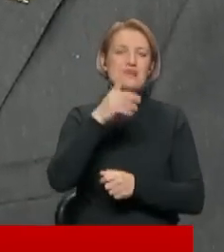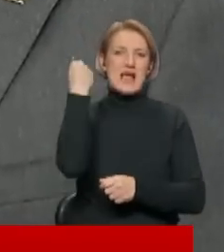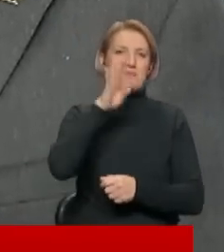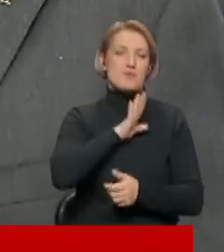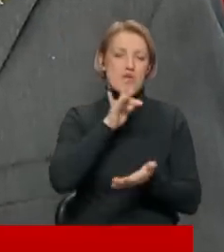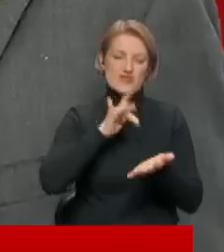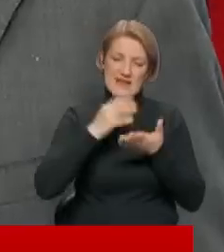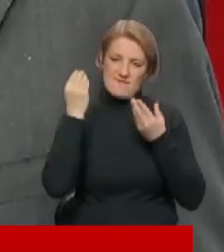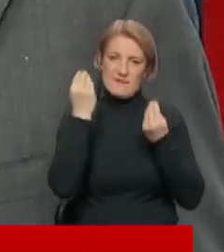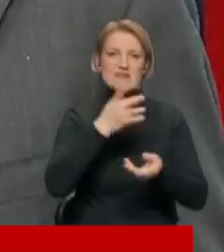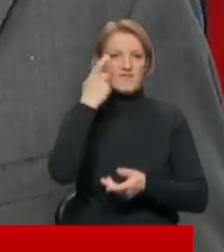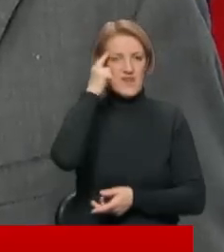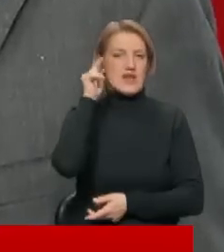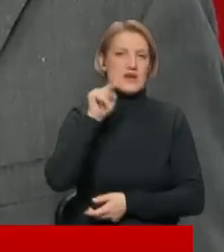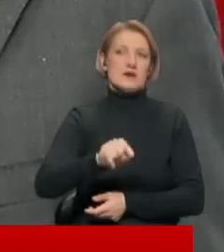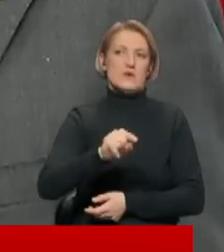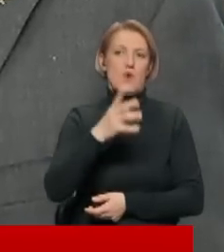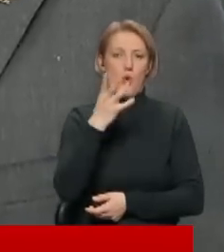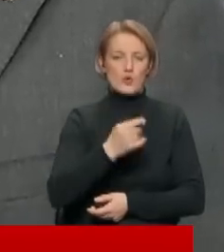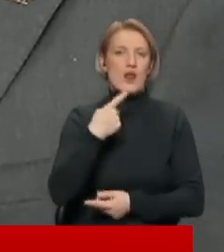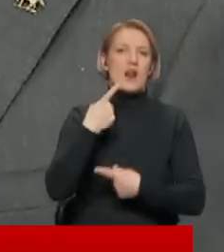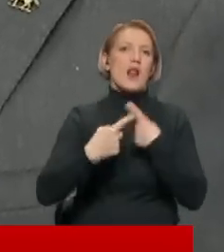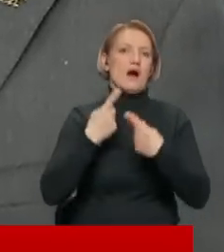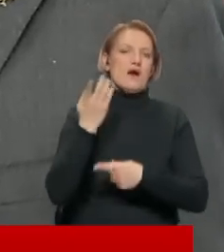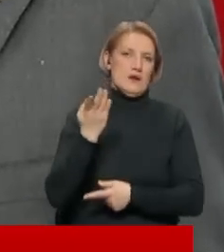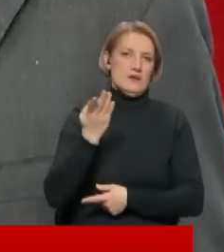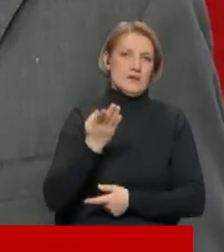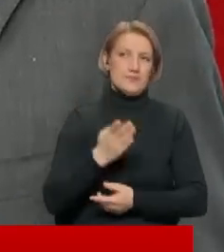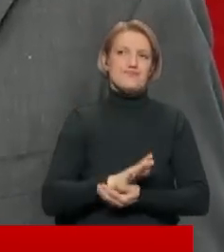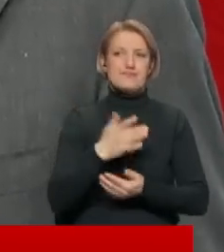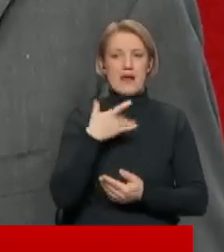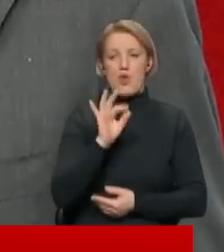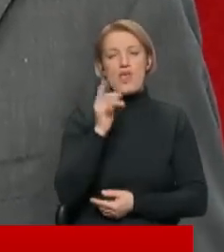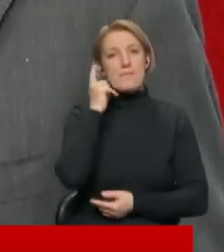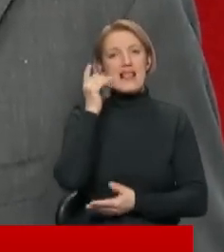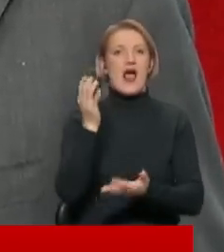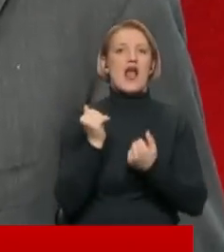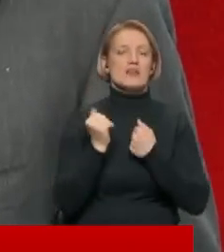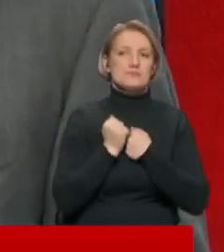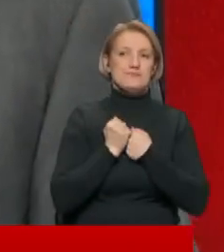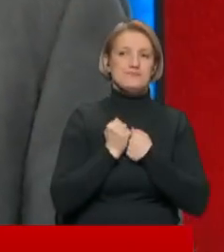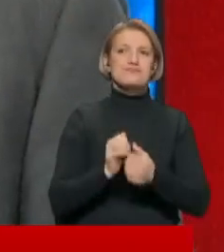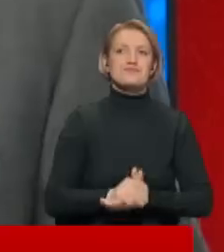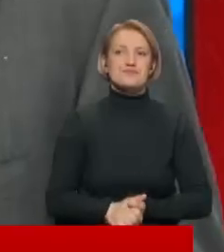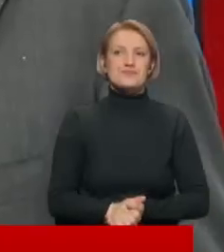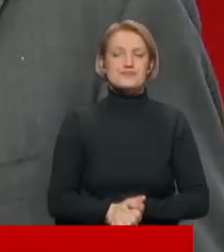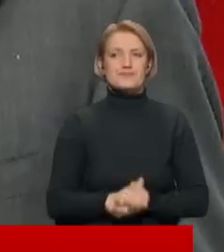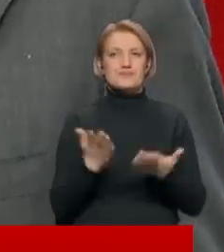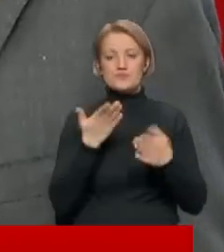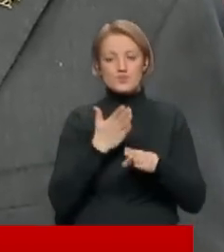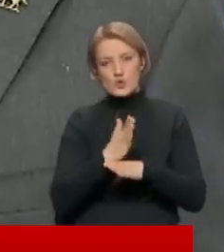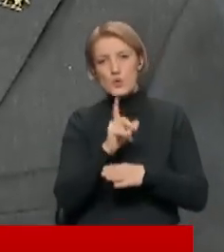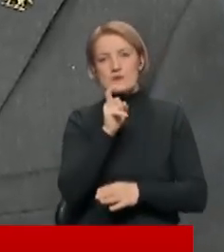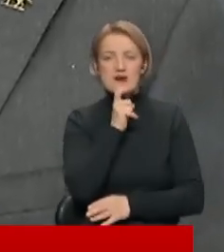verilmesi noktasında görüşü talep ve düşüncesi olduğu ifade ediliyor Yani öyle bir bilgi aldım ne kadar